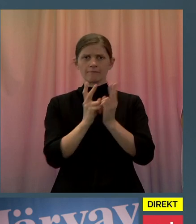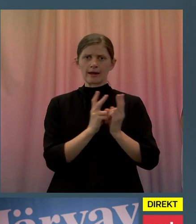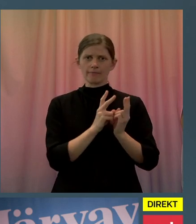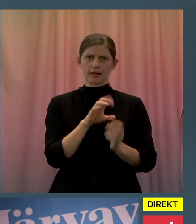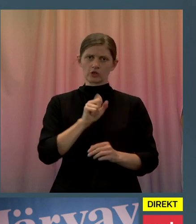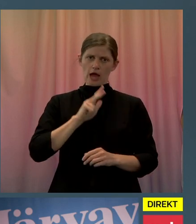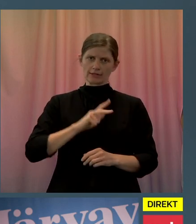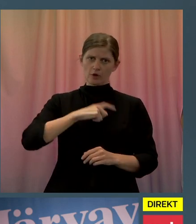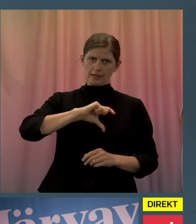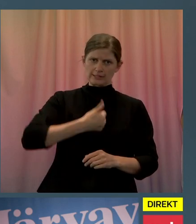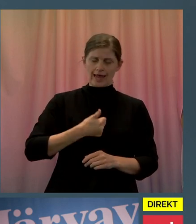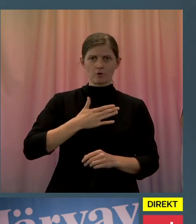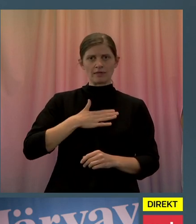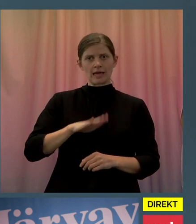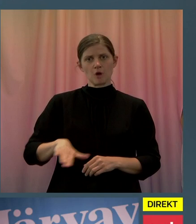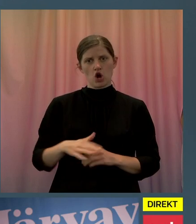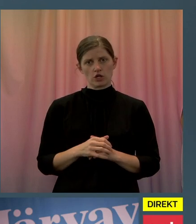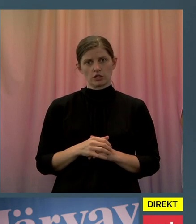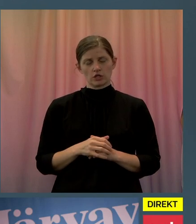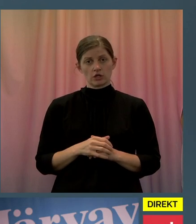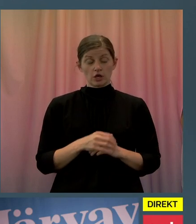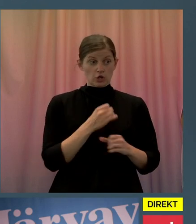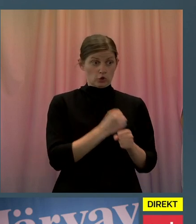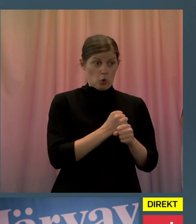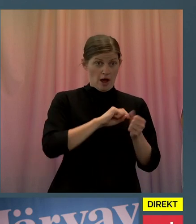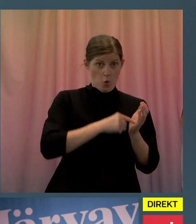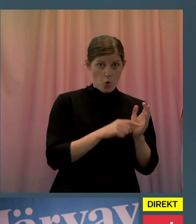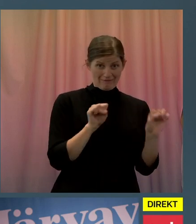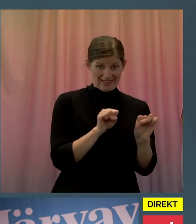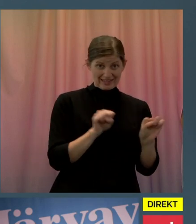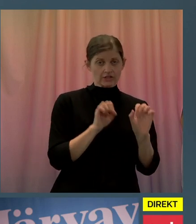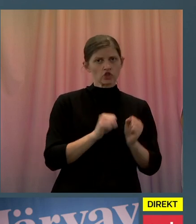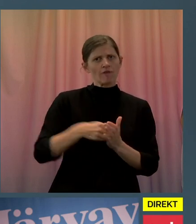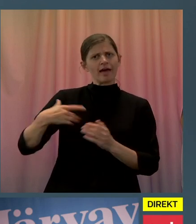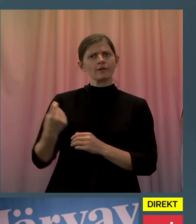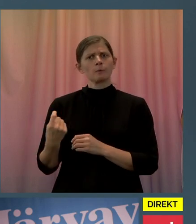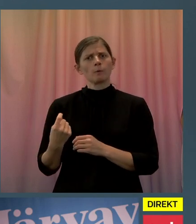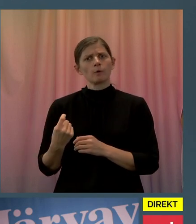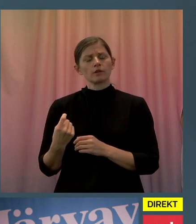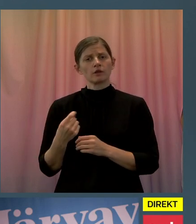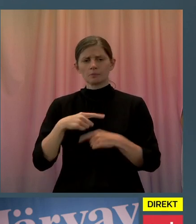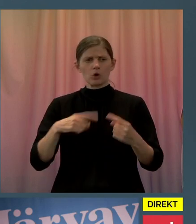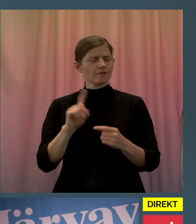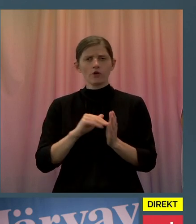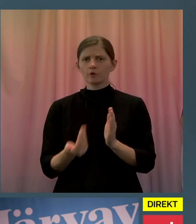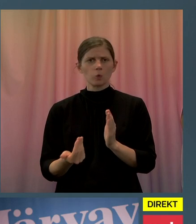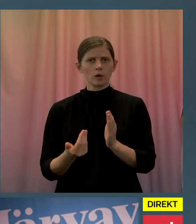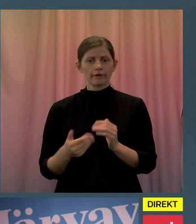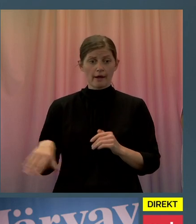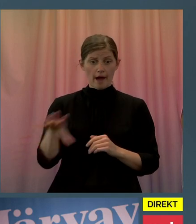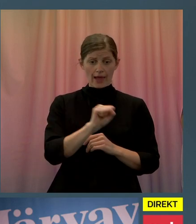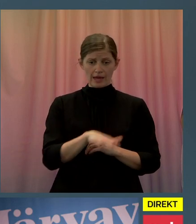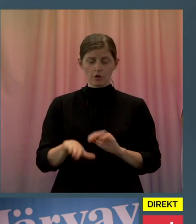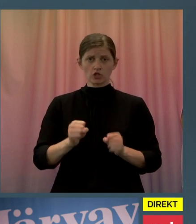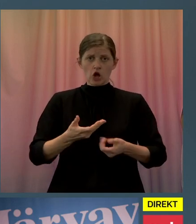själv och sina barn. Här ska ansträngning och flit löna sig, oavsett var man kommer ifrån. Här ska alla barn få en